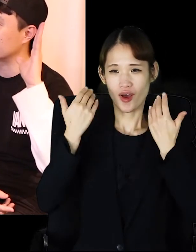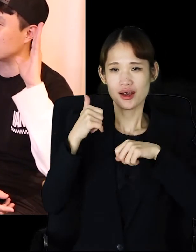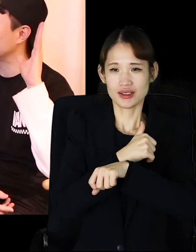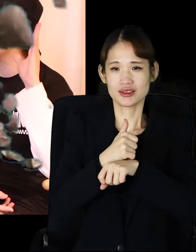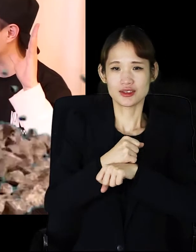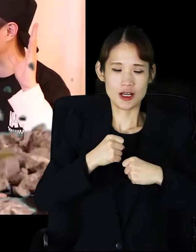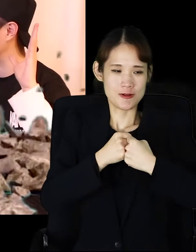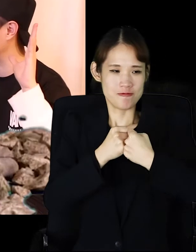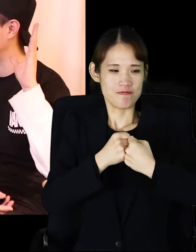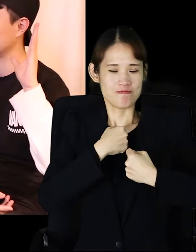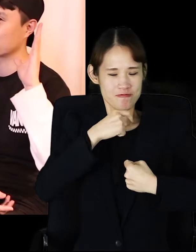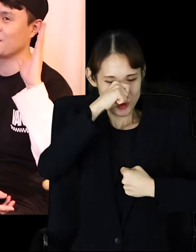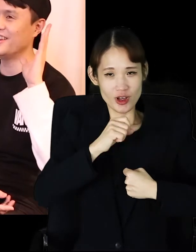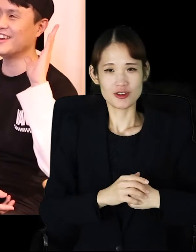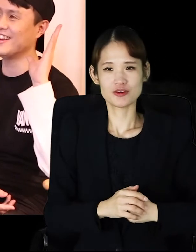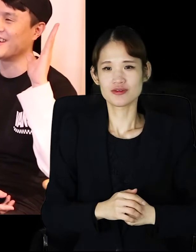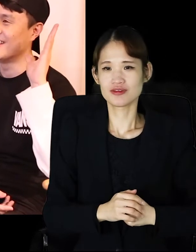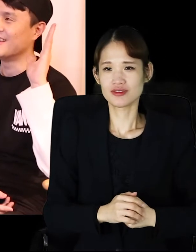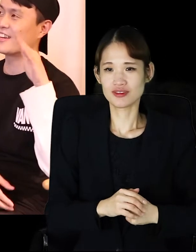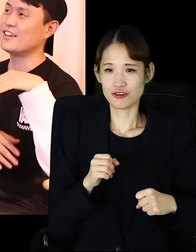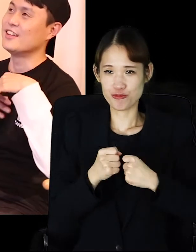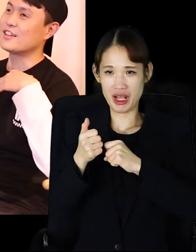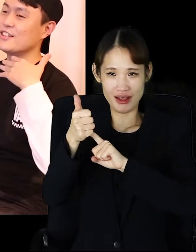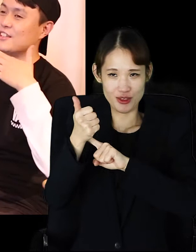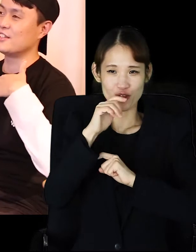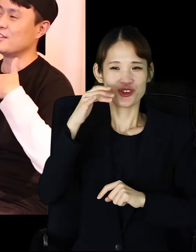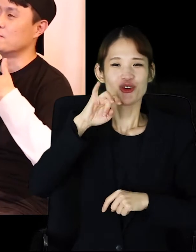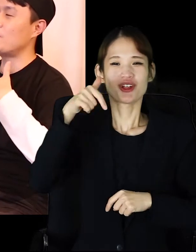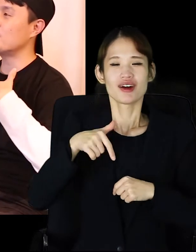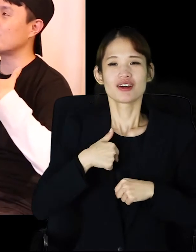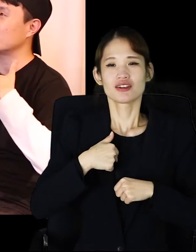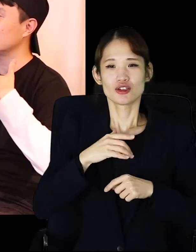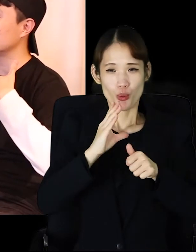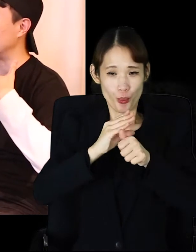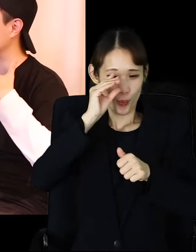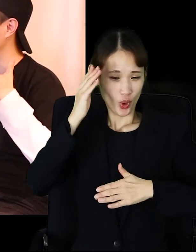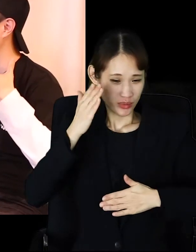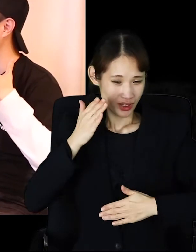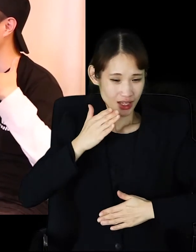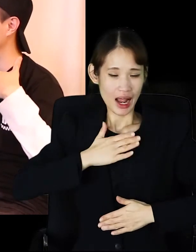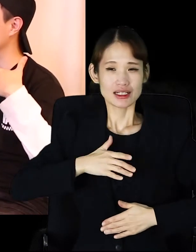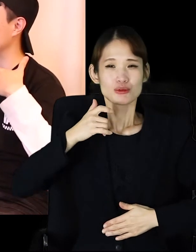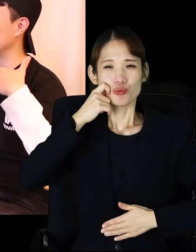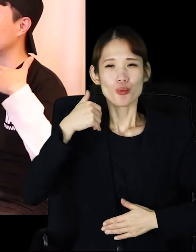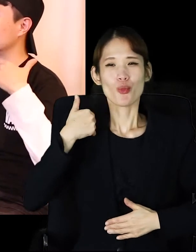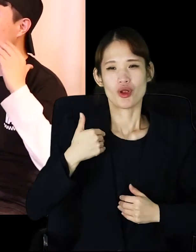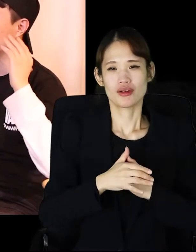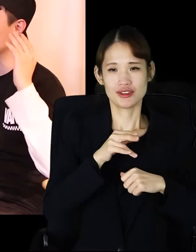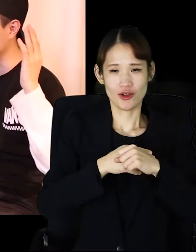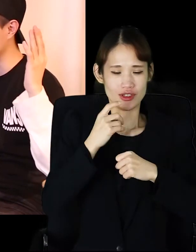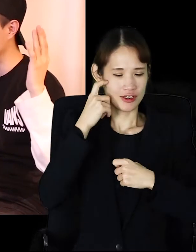학교 다니면서 싸우는 걸 좋아했거든요. 여기 그 파이터 현악이라고 그 이제 적응해야 돼요. 모범생들은 알지 못하는 선생님과의